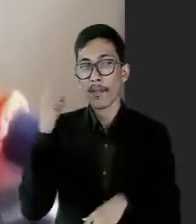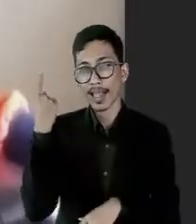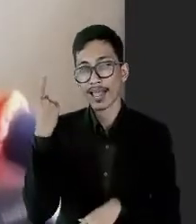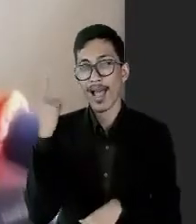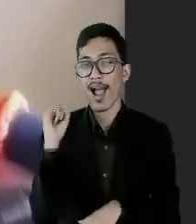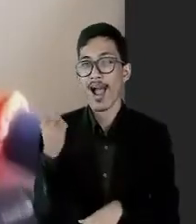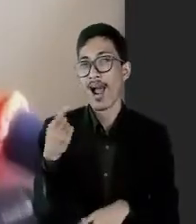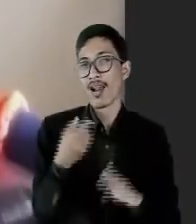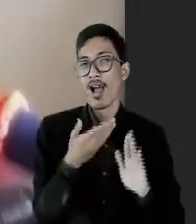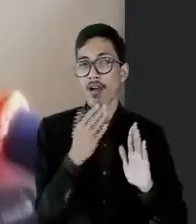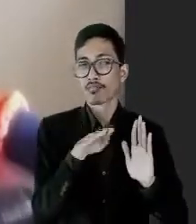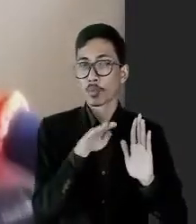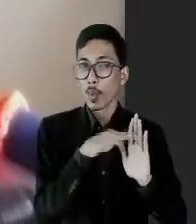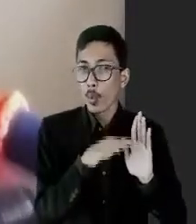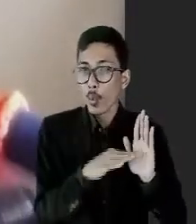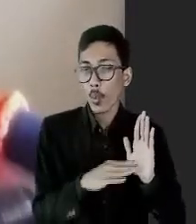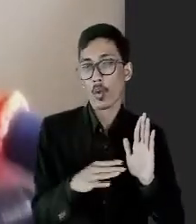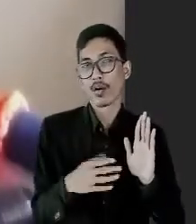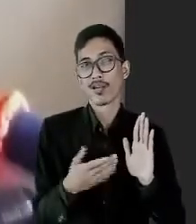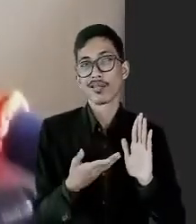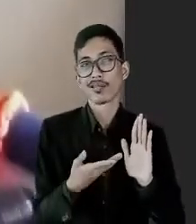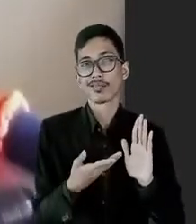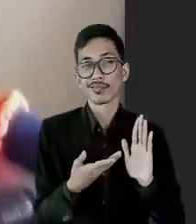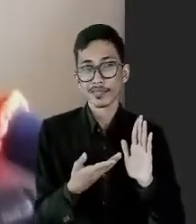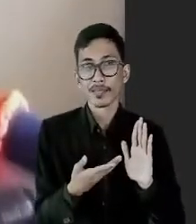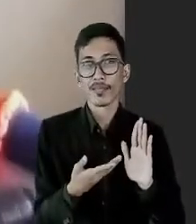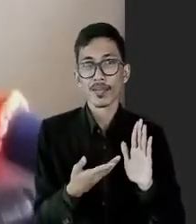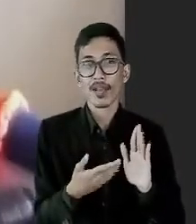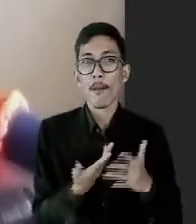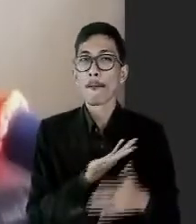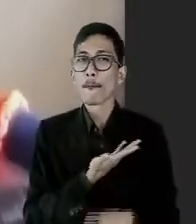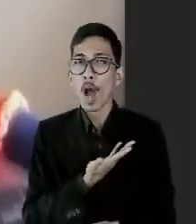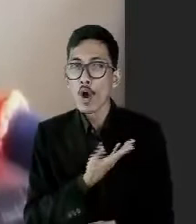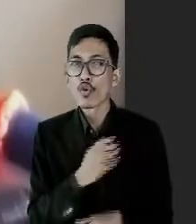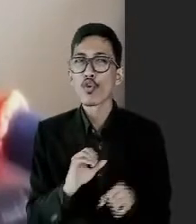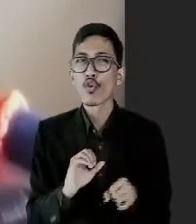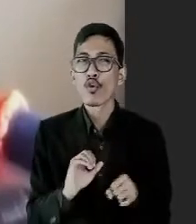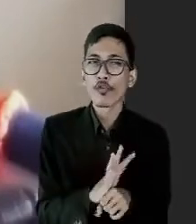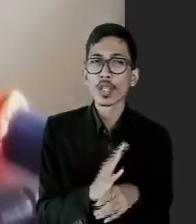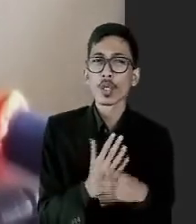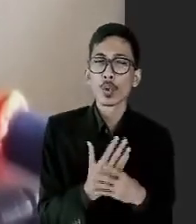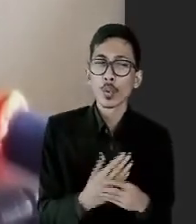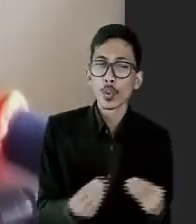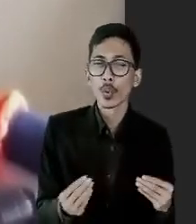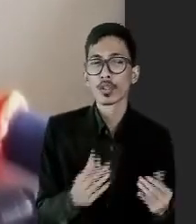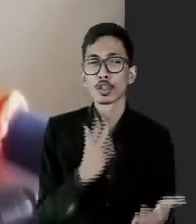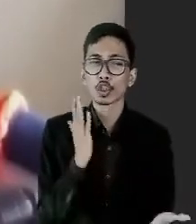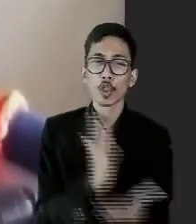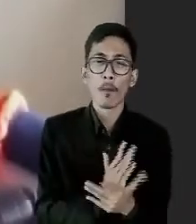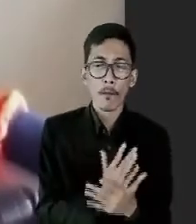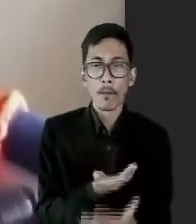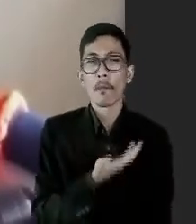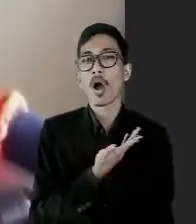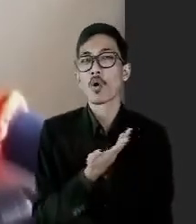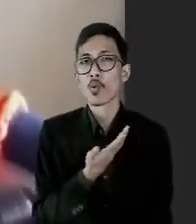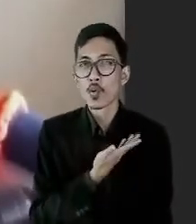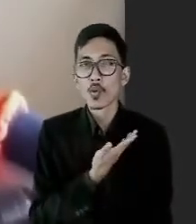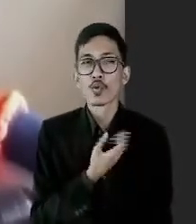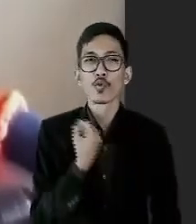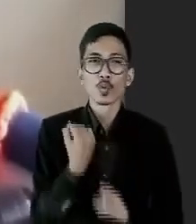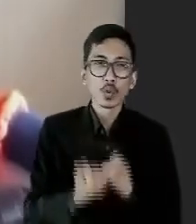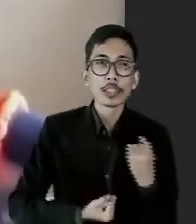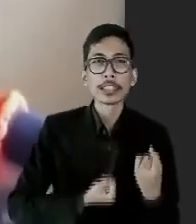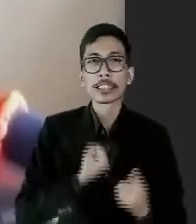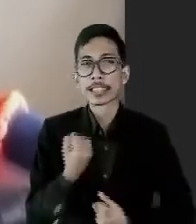Kota Jayapura ini semua dilakukan dalam rangka menekan angka penularan dan juga dalam upaya